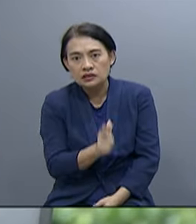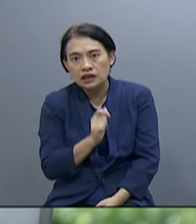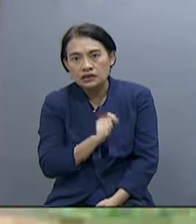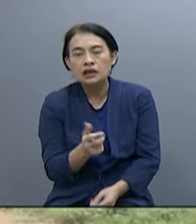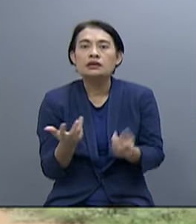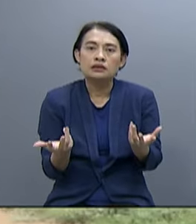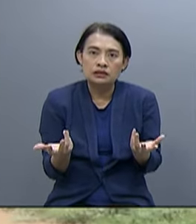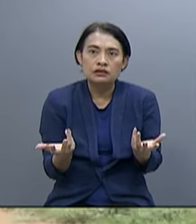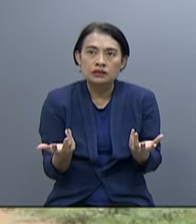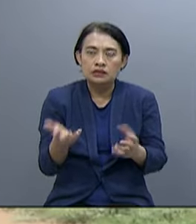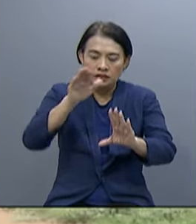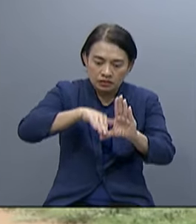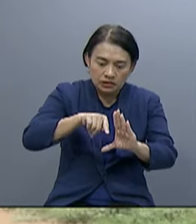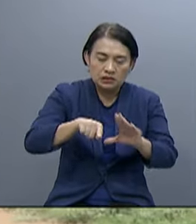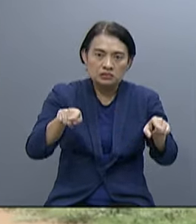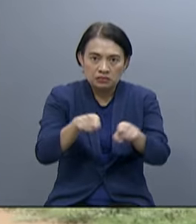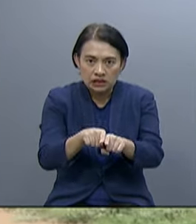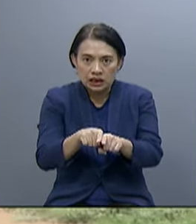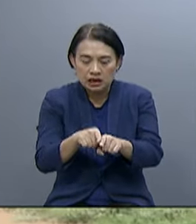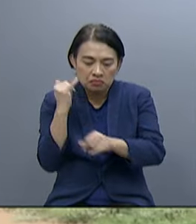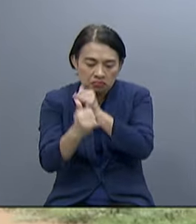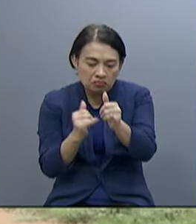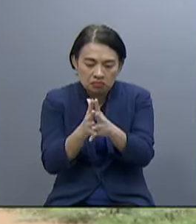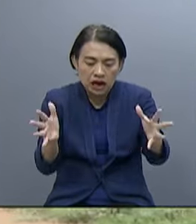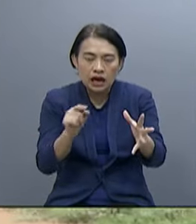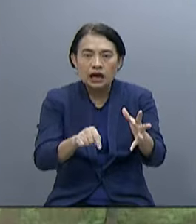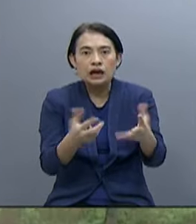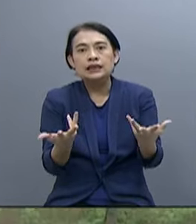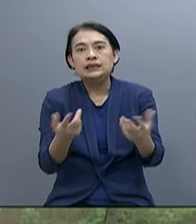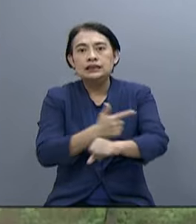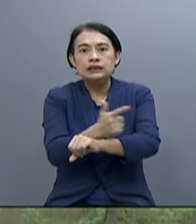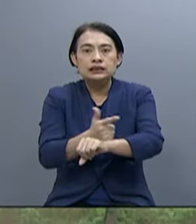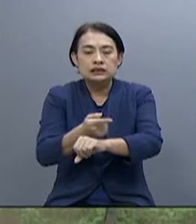พอถ้าเกิดไปลงทะเบียนที่เดียวกันเยอะๆเนี่ยเดี๋ยวจะยิ่งแออาจจะยิ่งล่าช้ากันเข้าไปอีกค่ะ